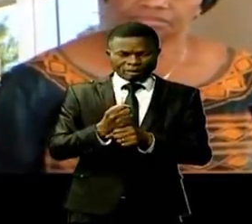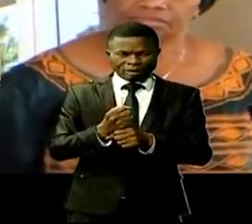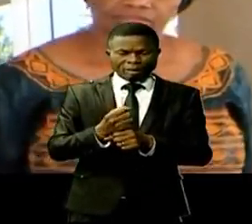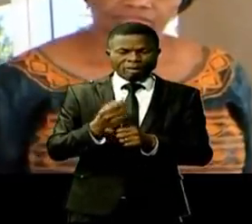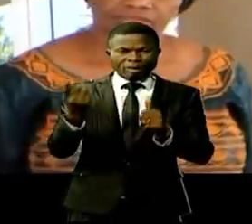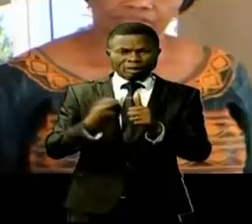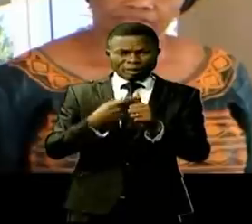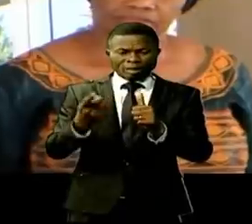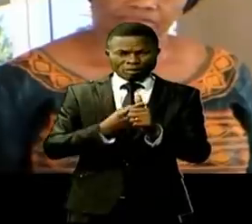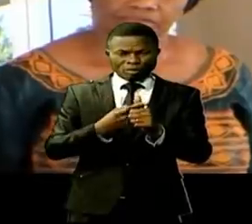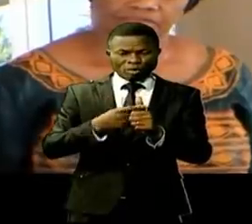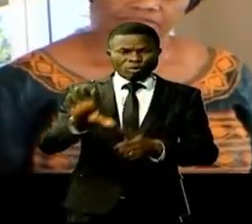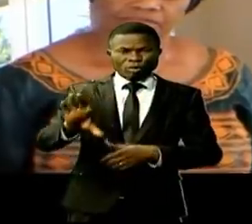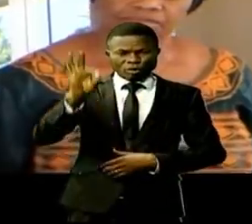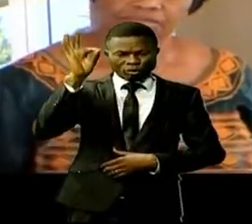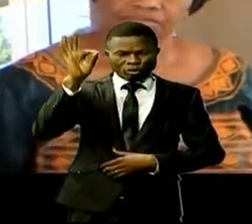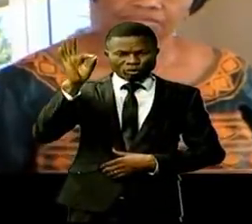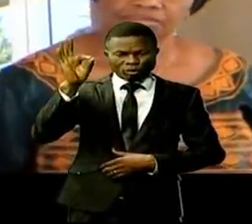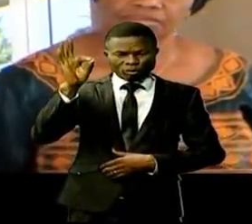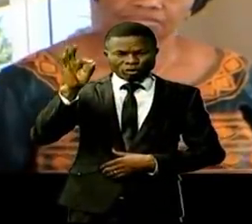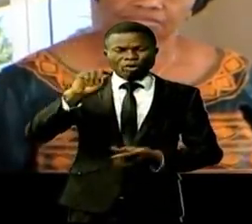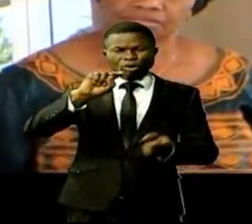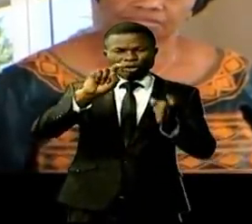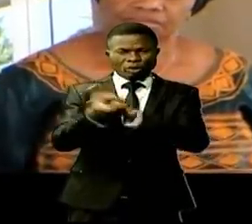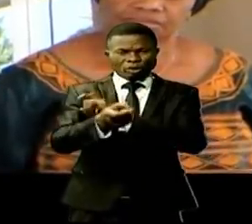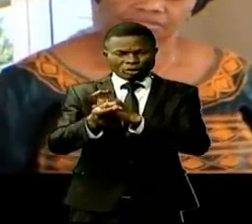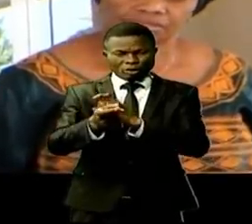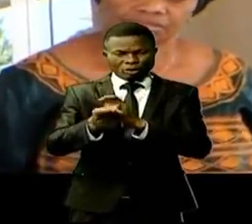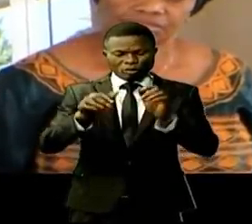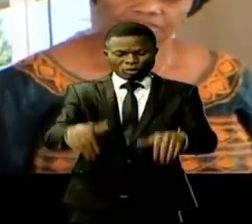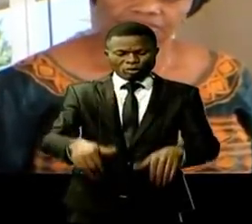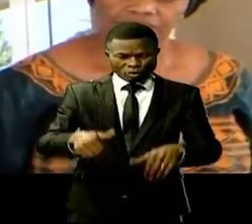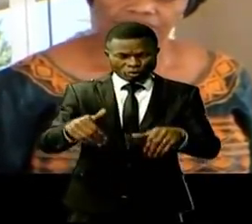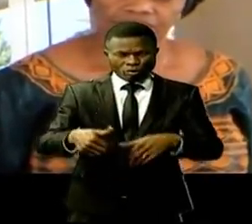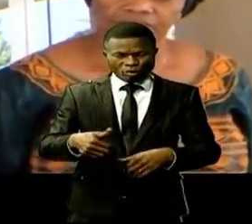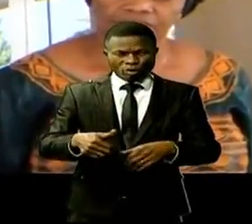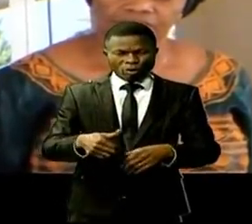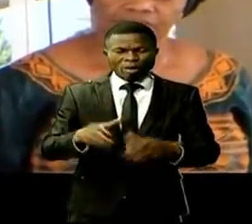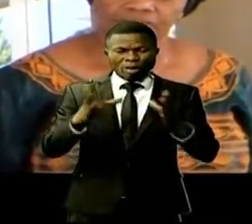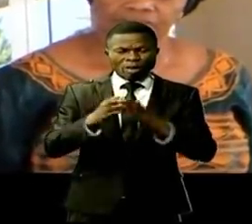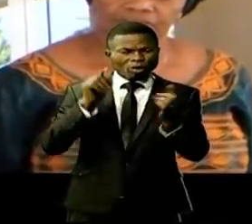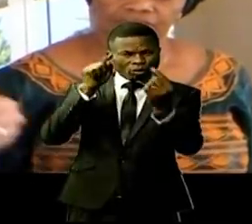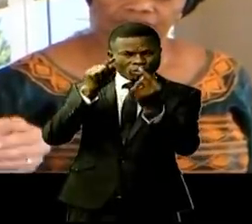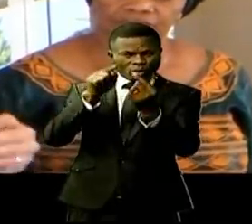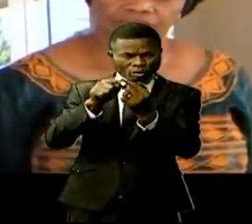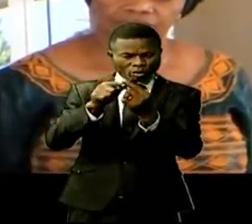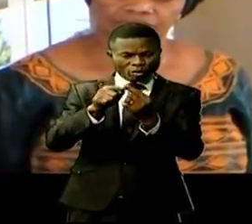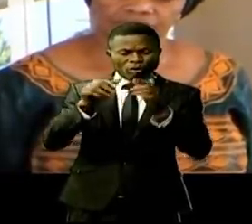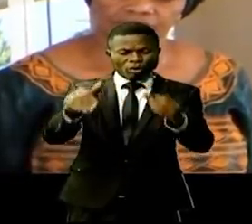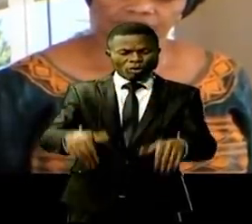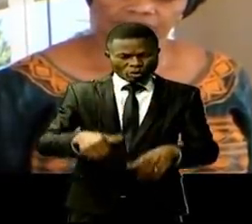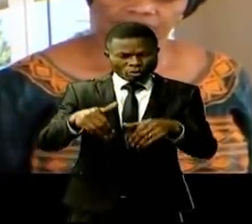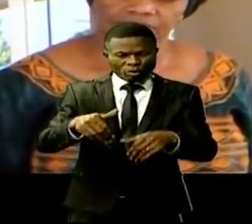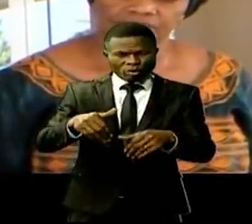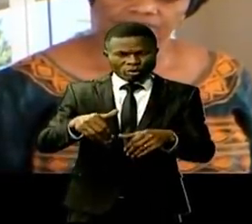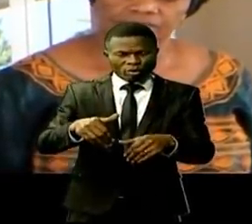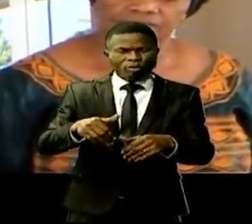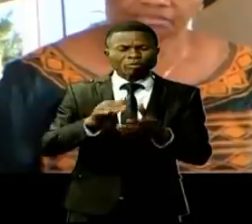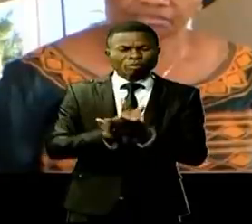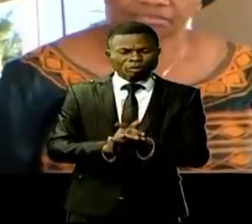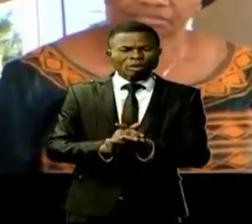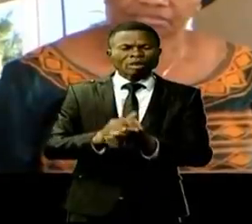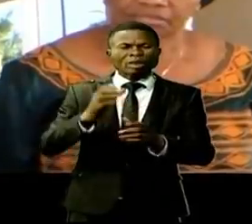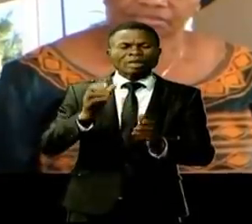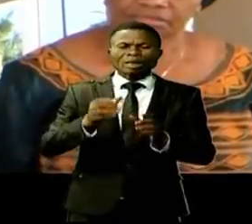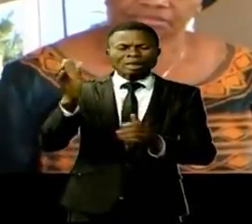axe d'intervention concernera la transformation de l'agriculture avec l'objectif que l'agriculture fasse moins de pression sur